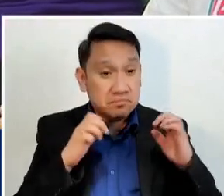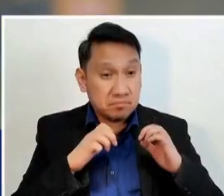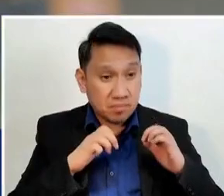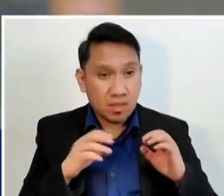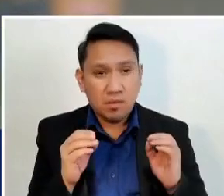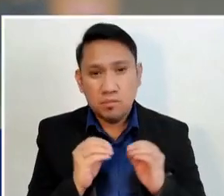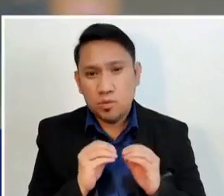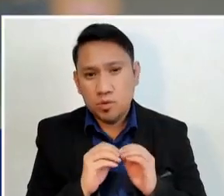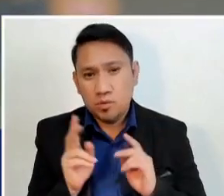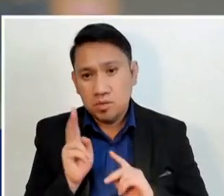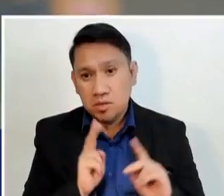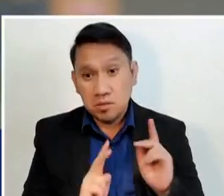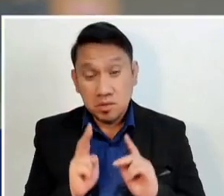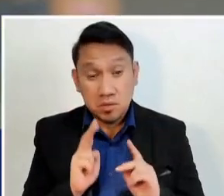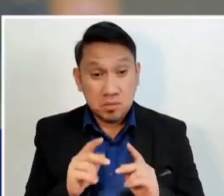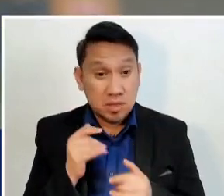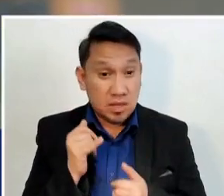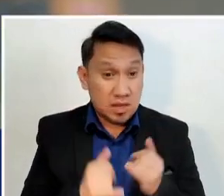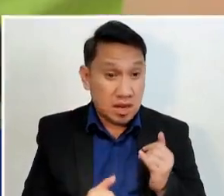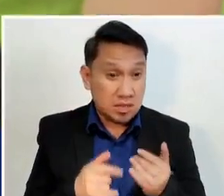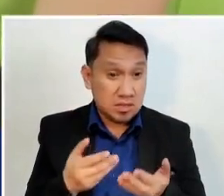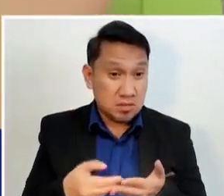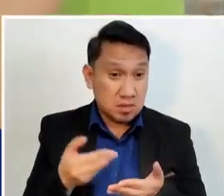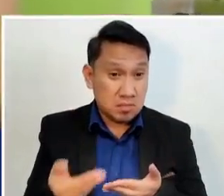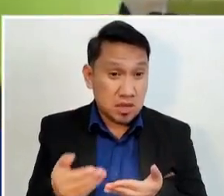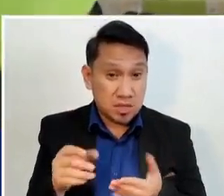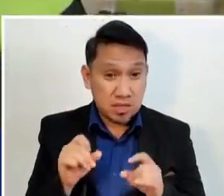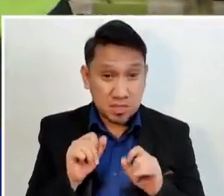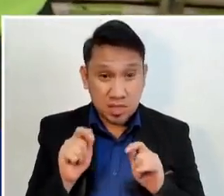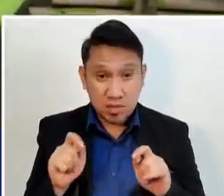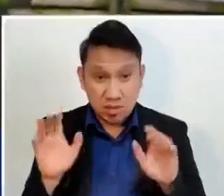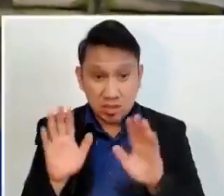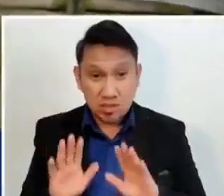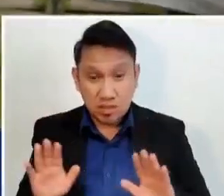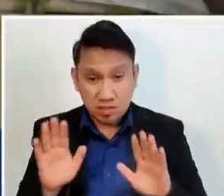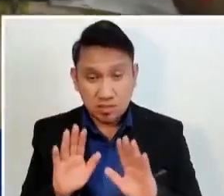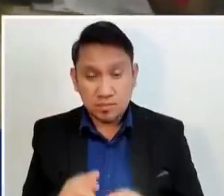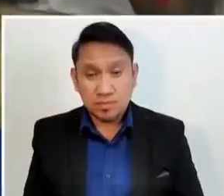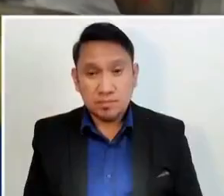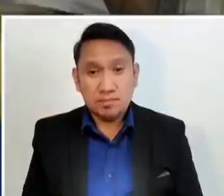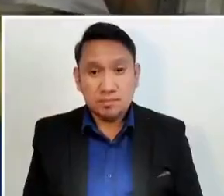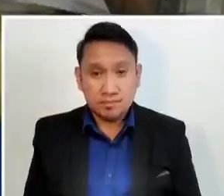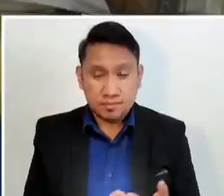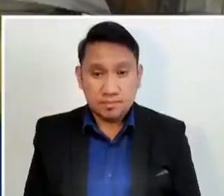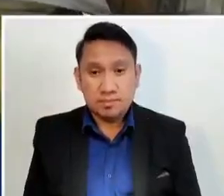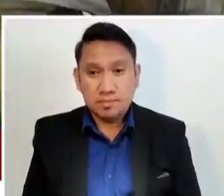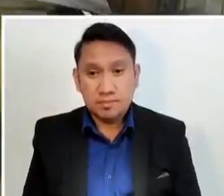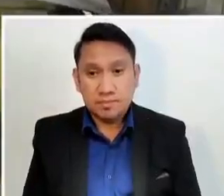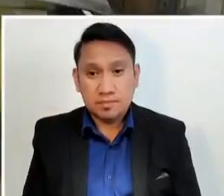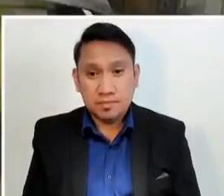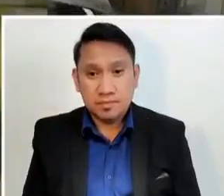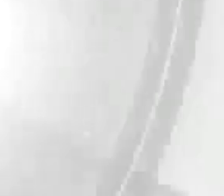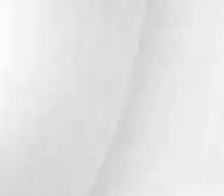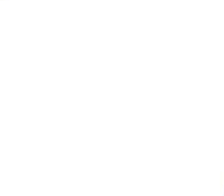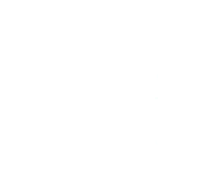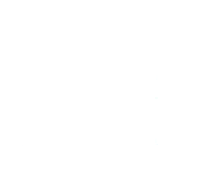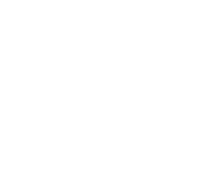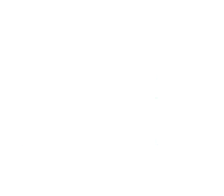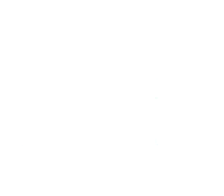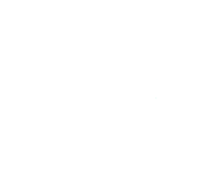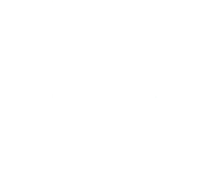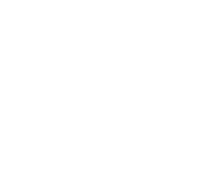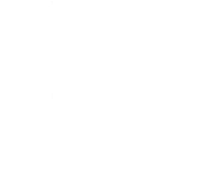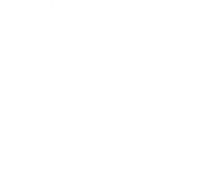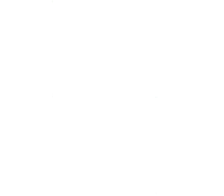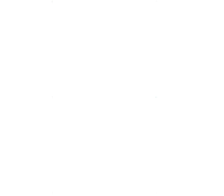ang mga last minute na mag-grocery ngayong weekend. Jervis Manahan, ABS-CBN News.